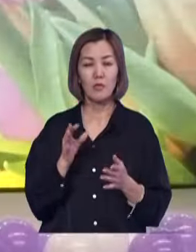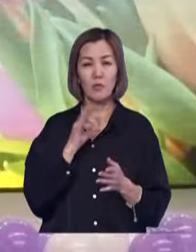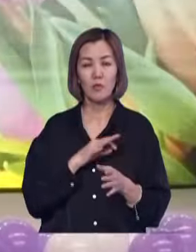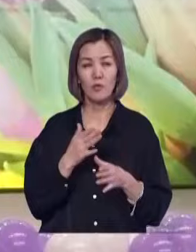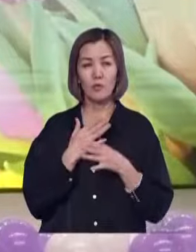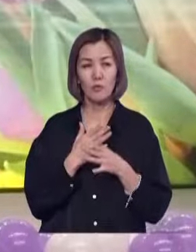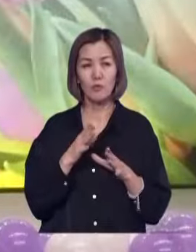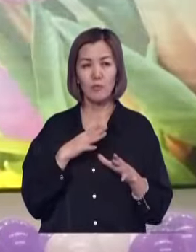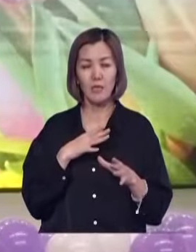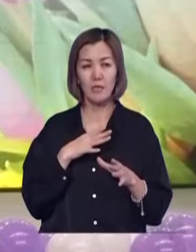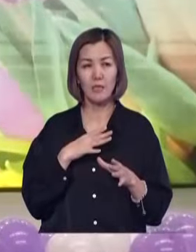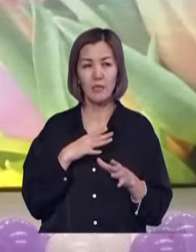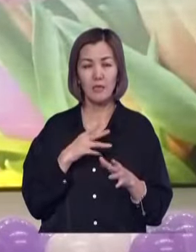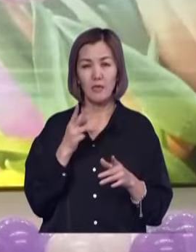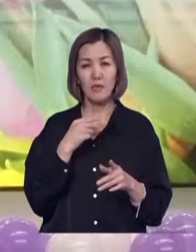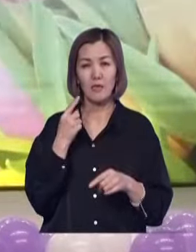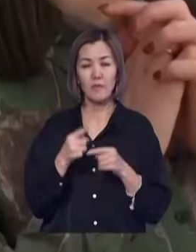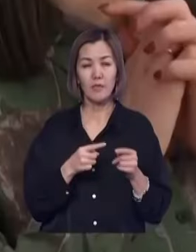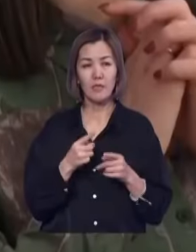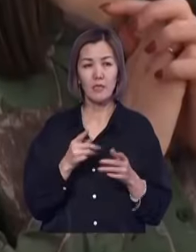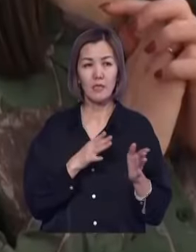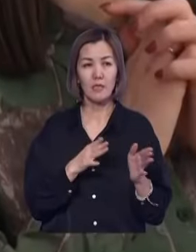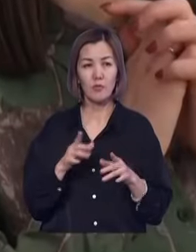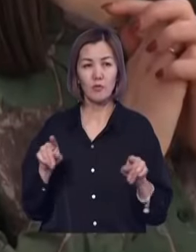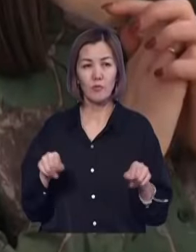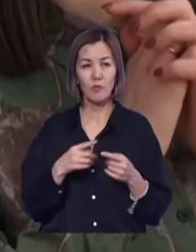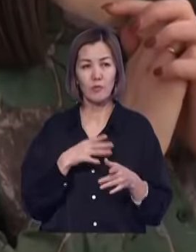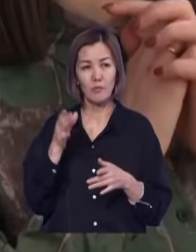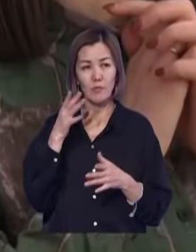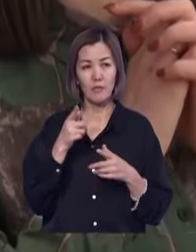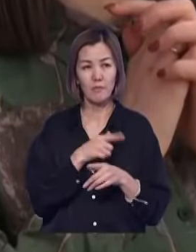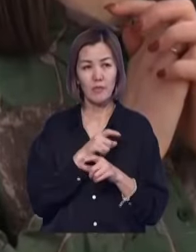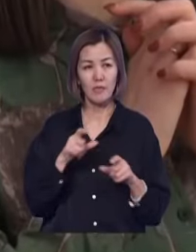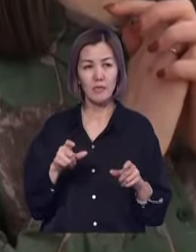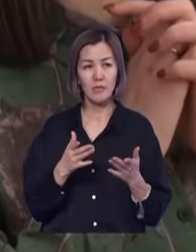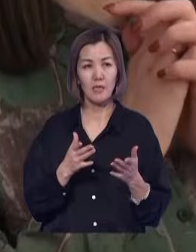келеді. Қалыптасқан дәстүр бойынша білім, медицина,